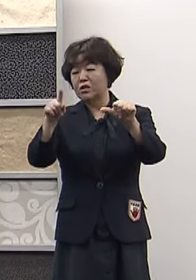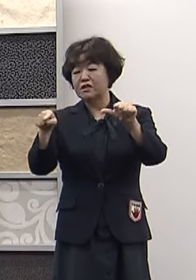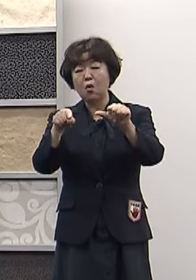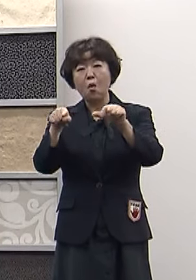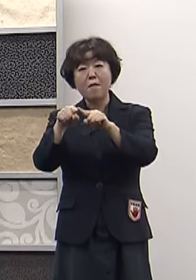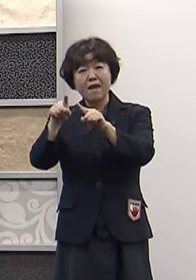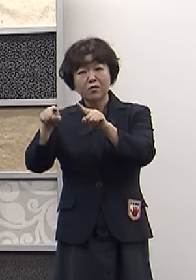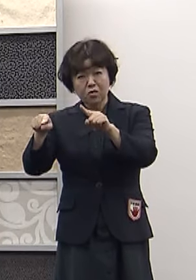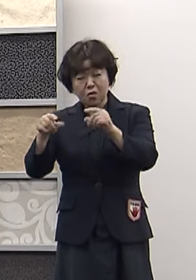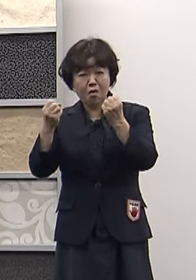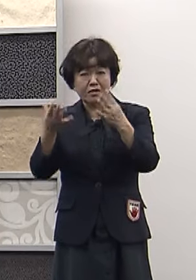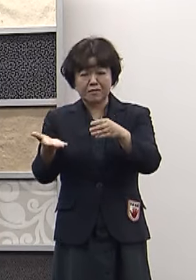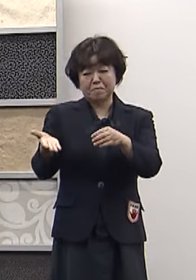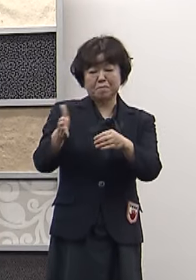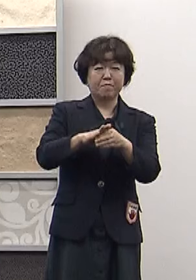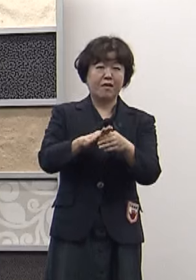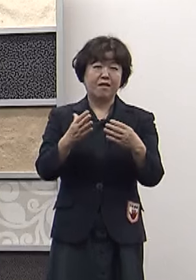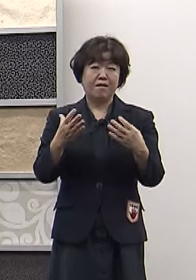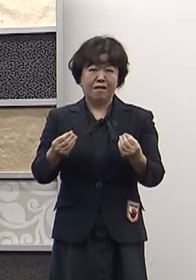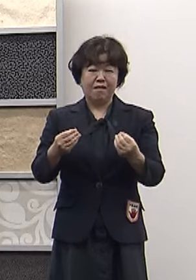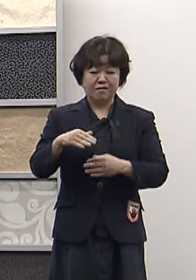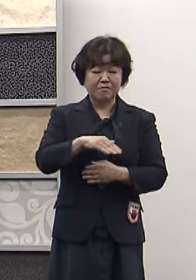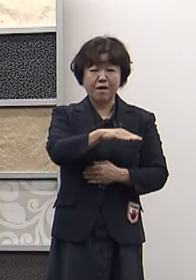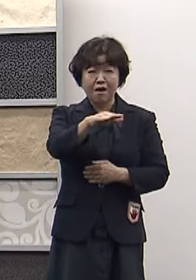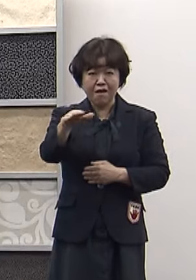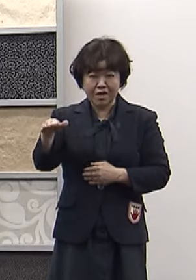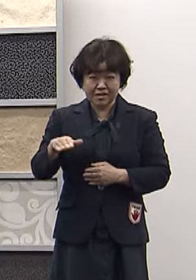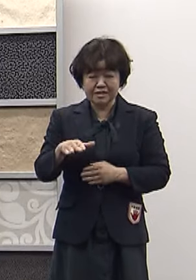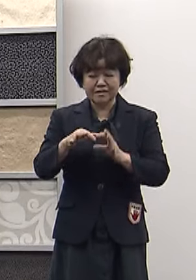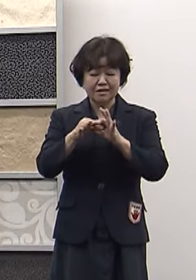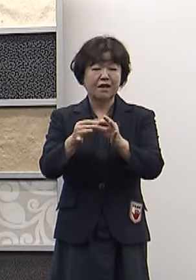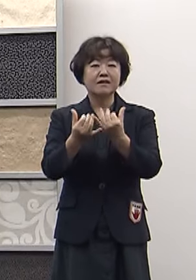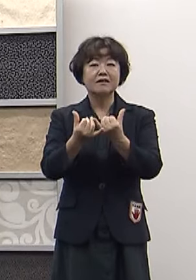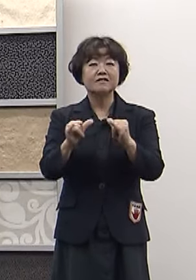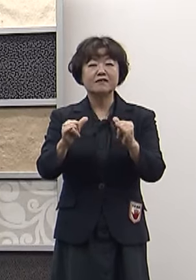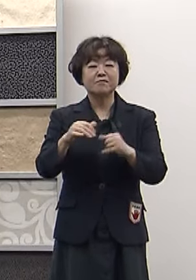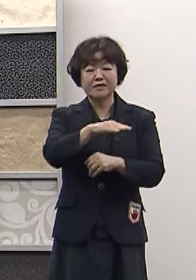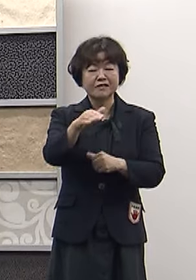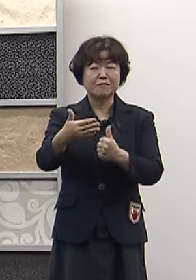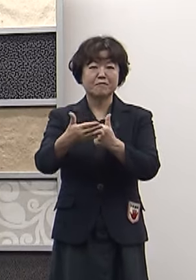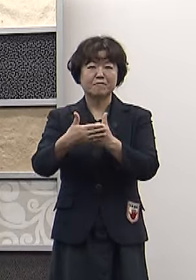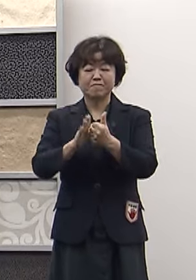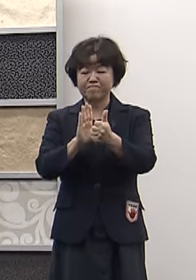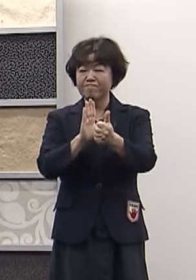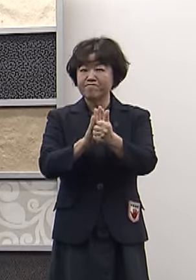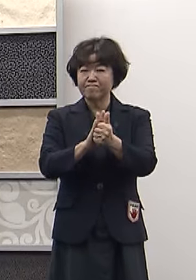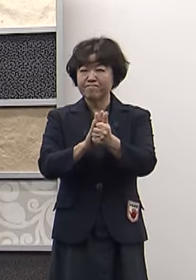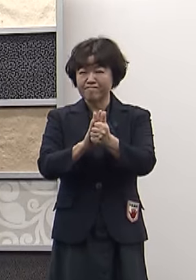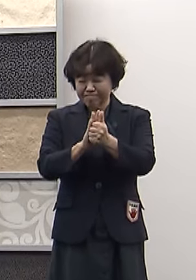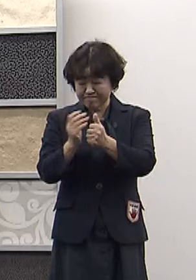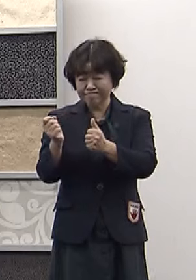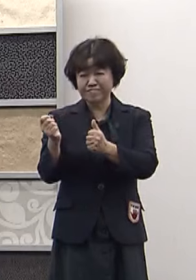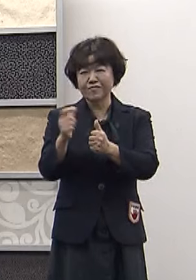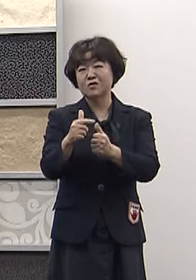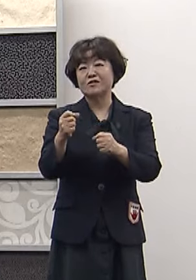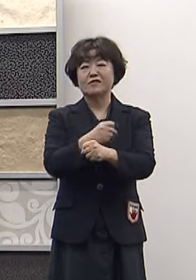化されました。沿線自治体や地元関係者の皆様と力を合わせ早期の事業化を要望してき